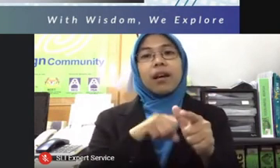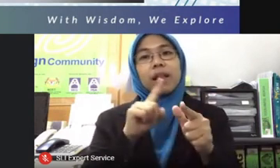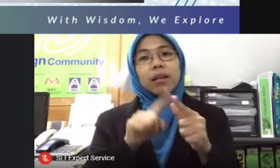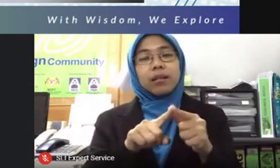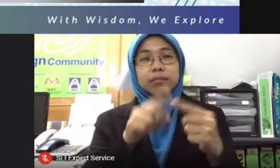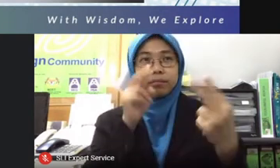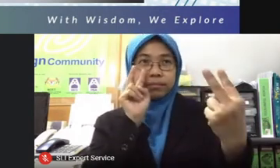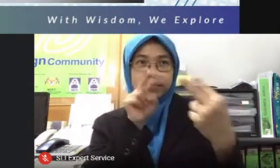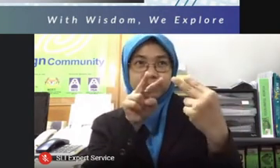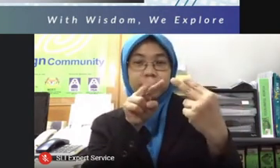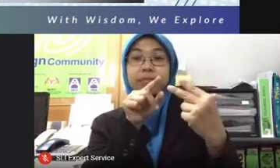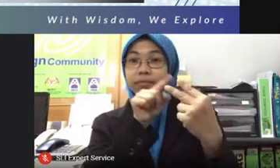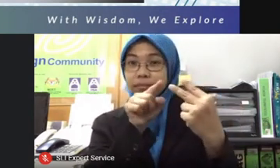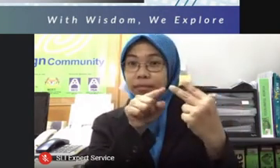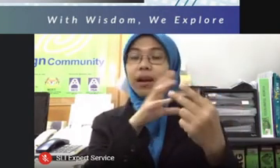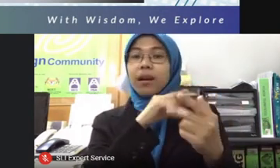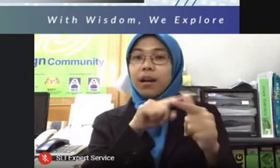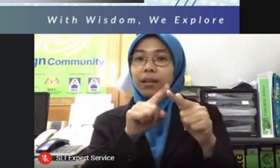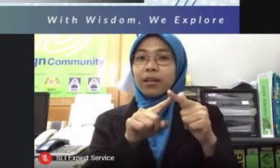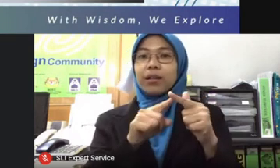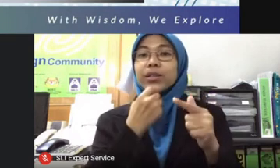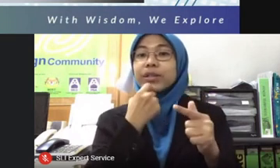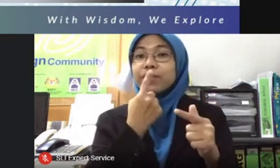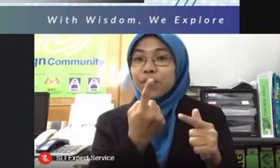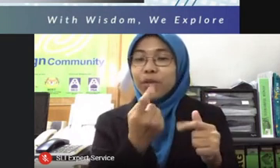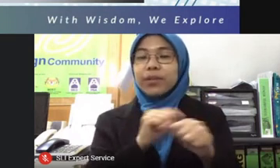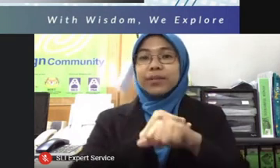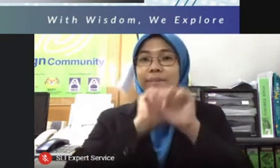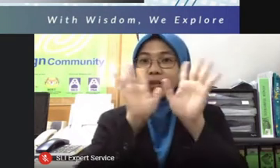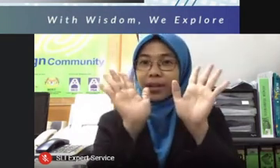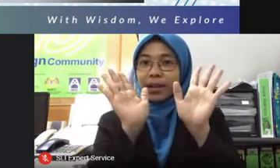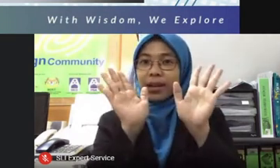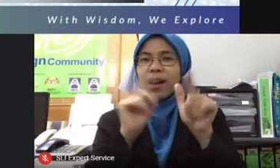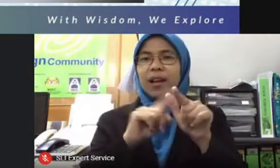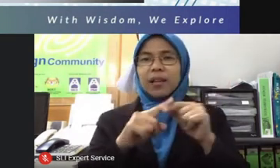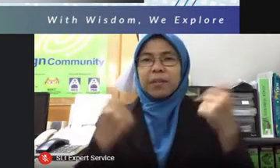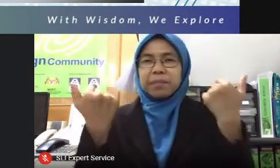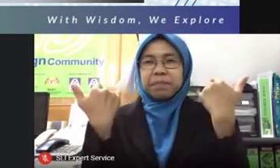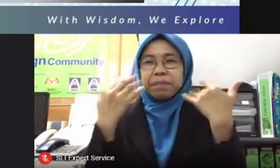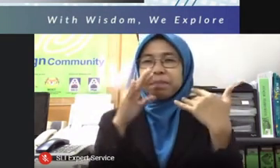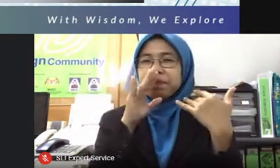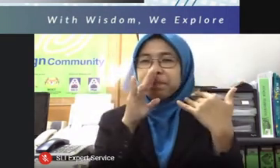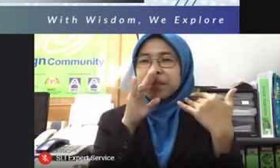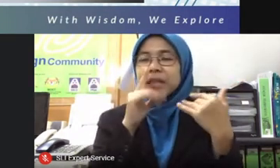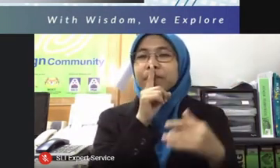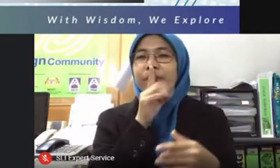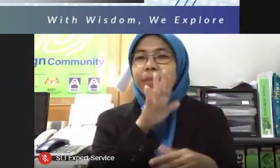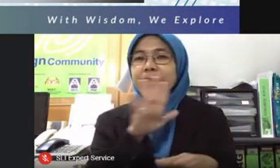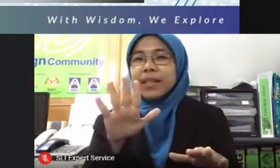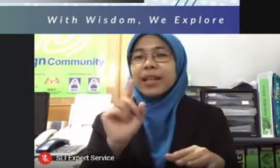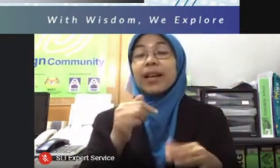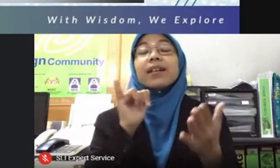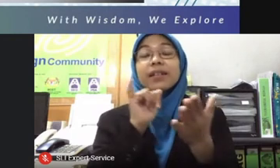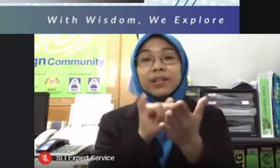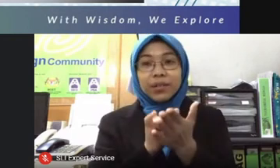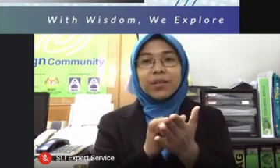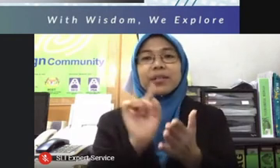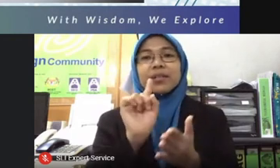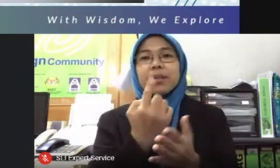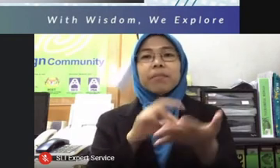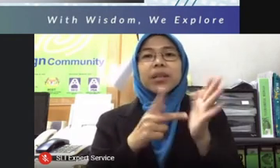memandang mata orang? Anda sebut dengan terang? Atau anda berbisik? Itu juga